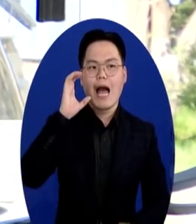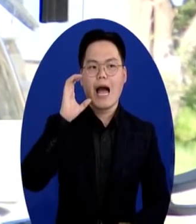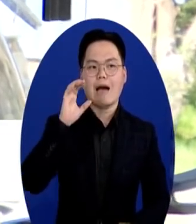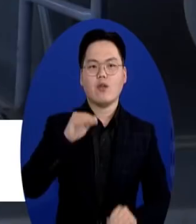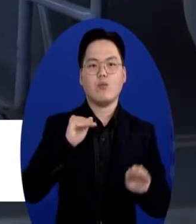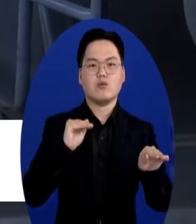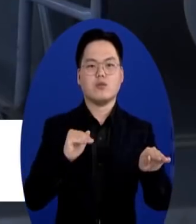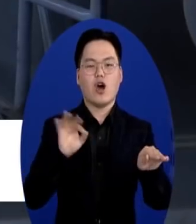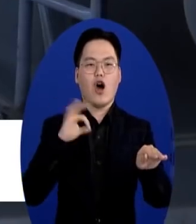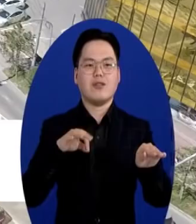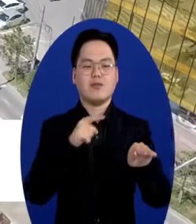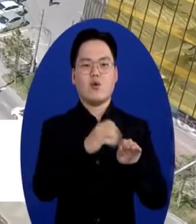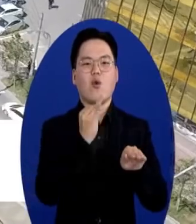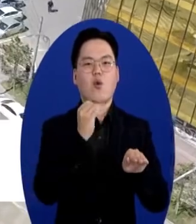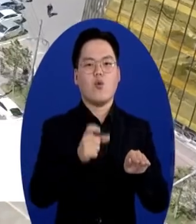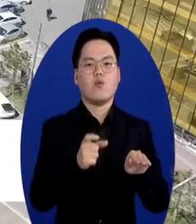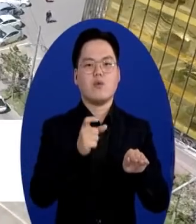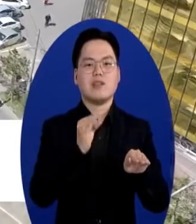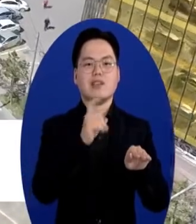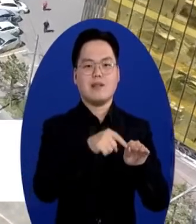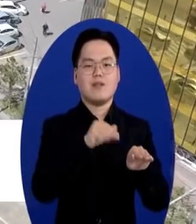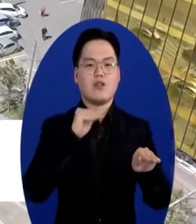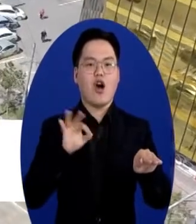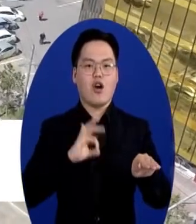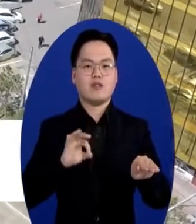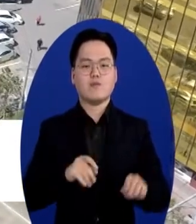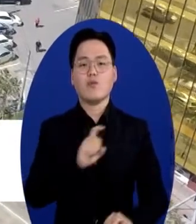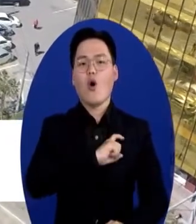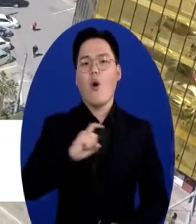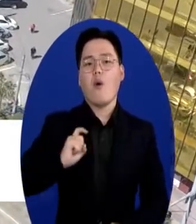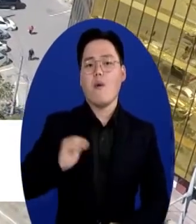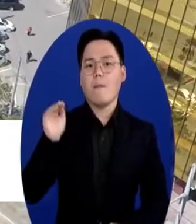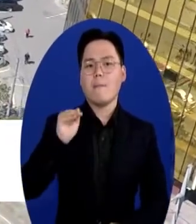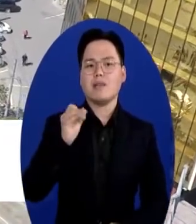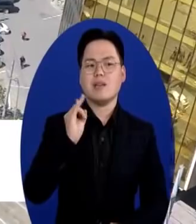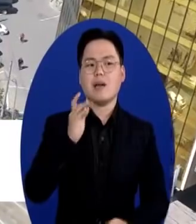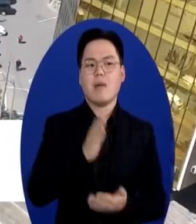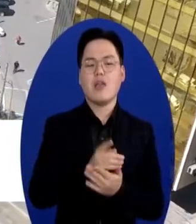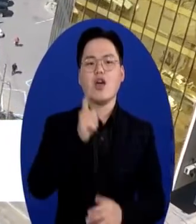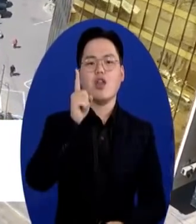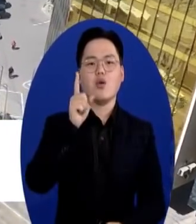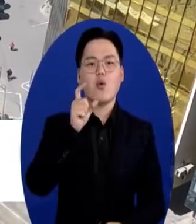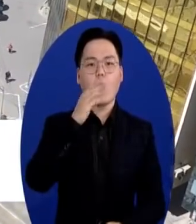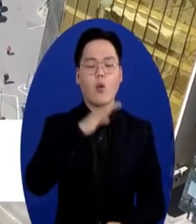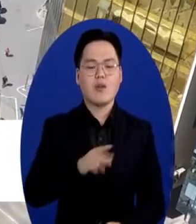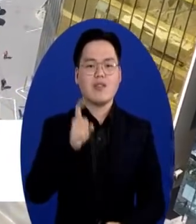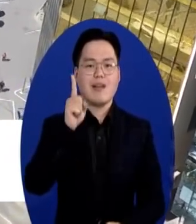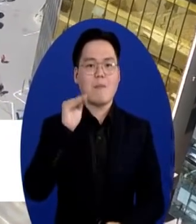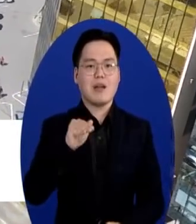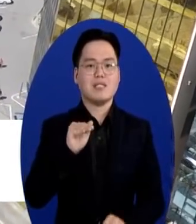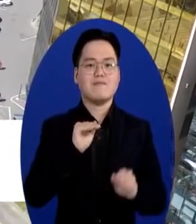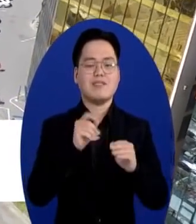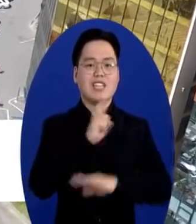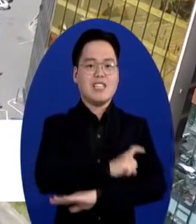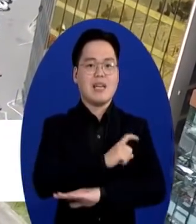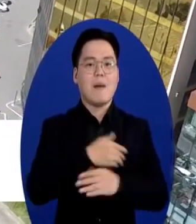нь хоосон нь л юм л гэсэн үг л дээ. Харин эсэргээр хувийн тээврийн хэрэгслийн хөдөлгөө нэмэгдэж, нэг хүүхдийг нэг машинаар зөөж байна. Жилдээ дунджаар 100